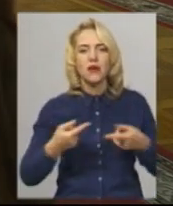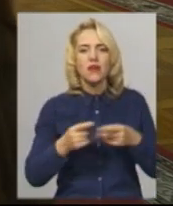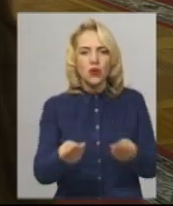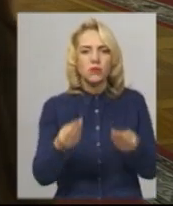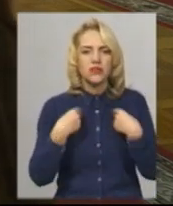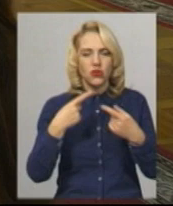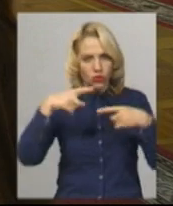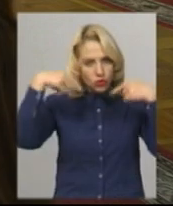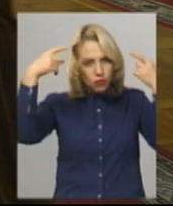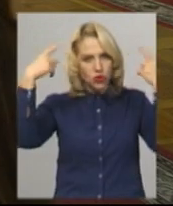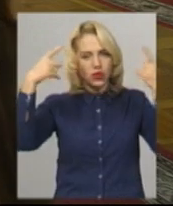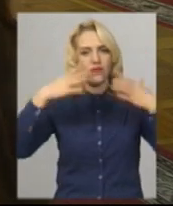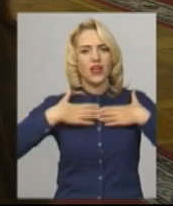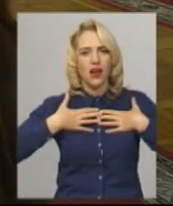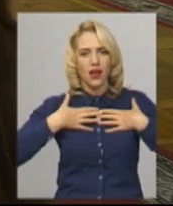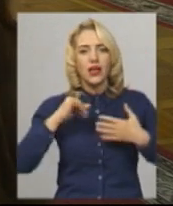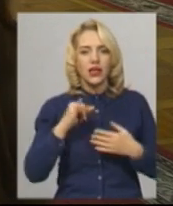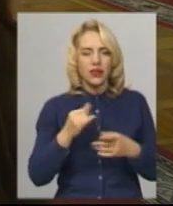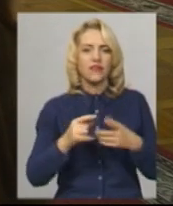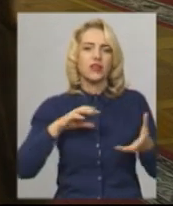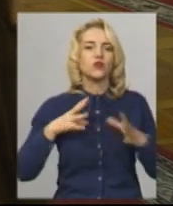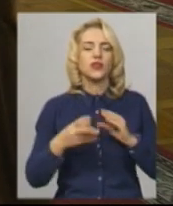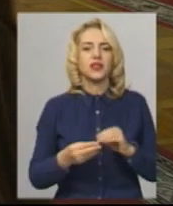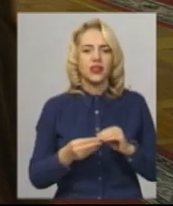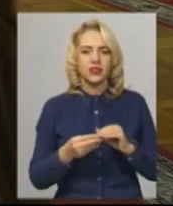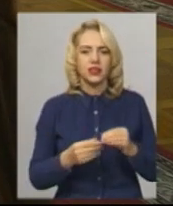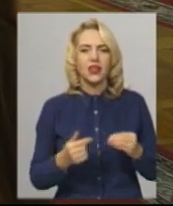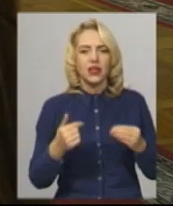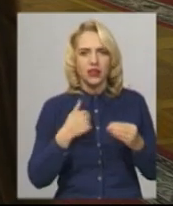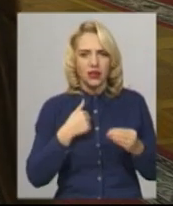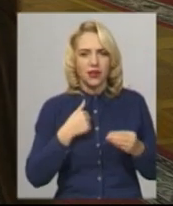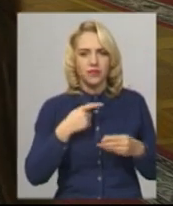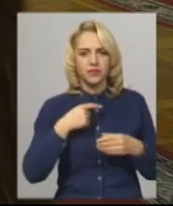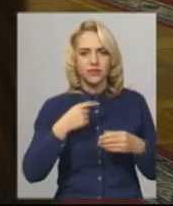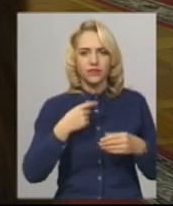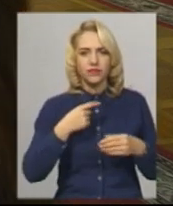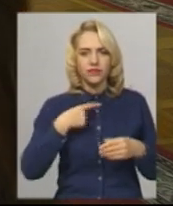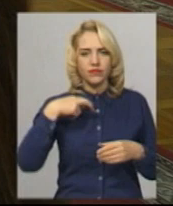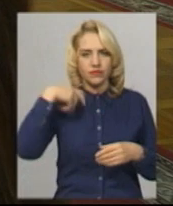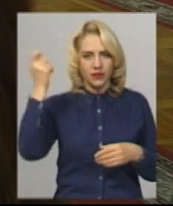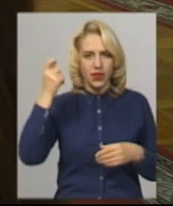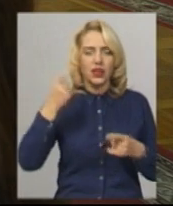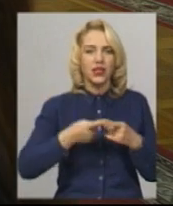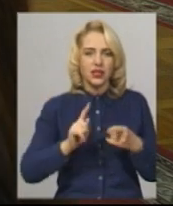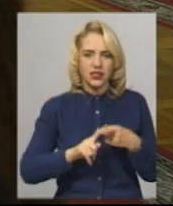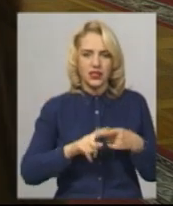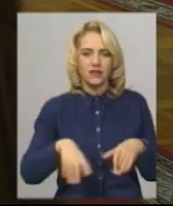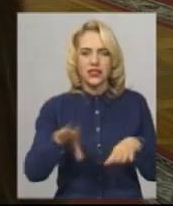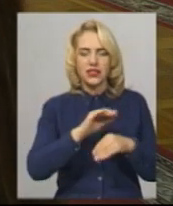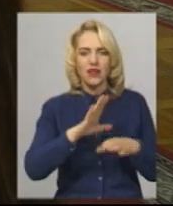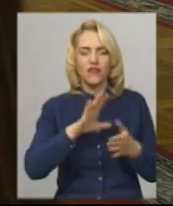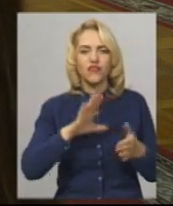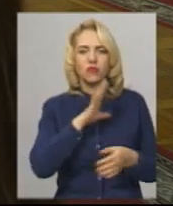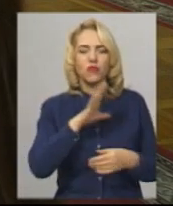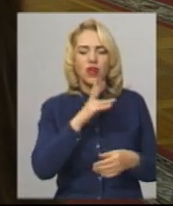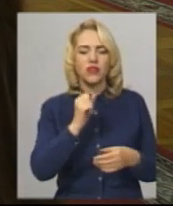мого божевілля. І в результаті я покінчила життя самогубством. І Даруся, це все відбувалось на